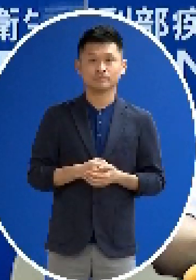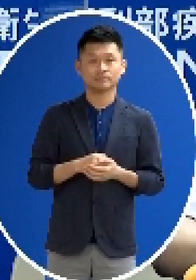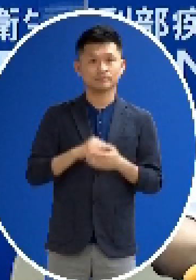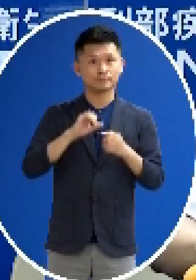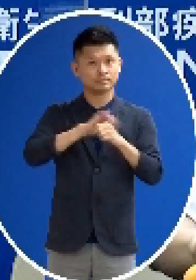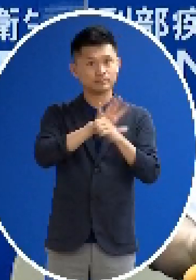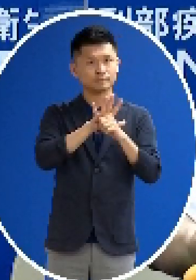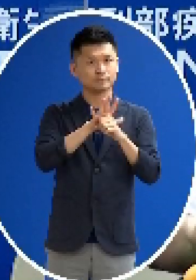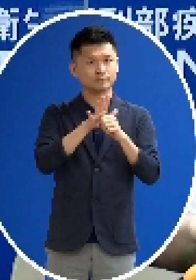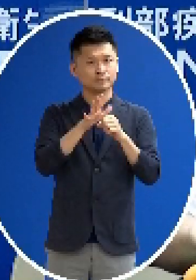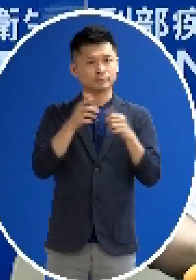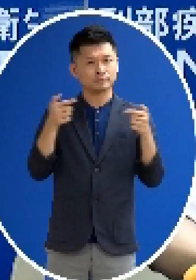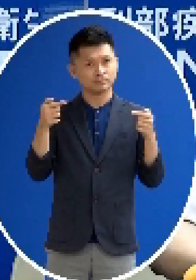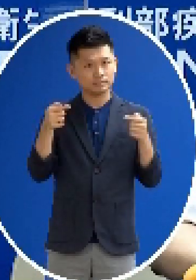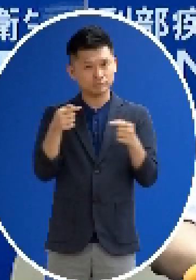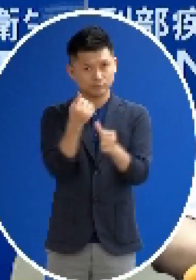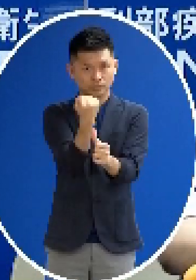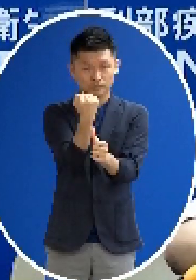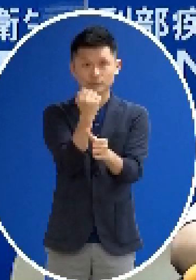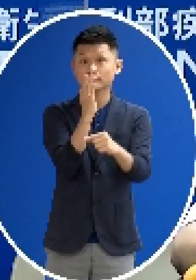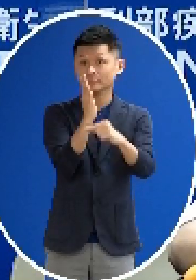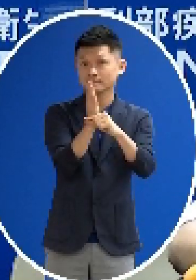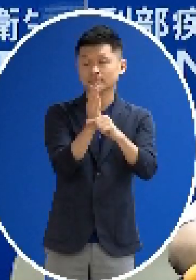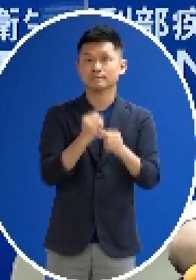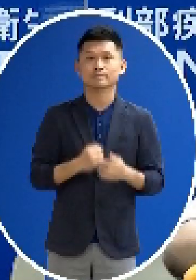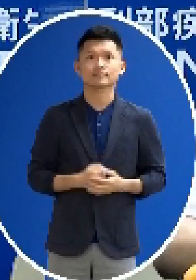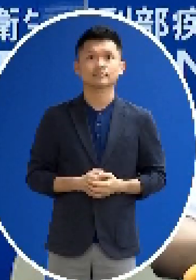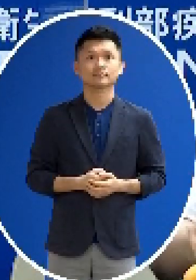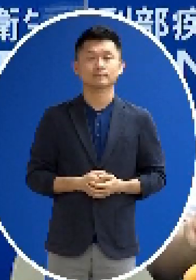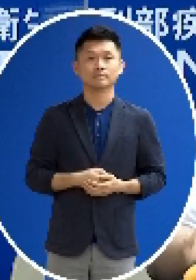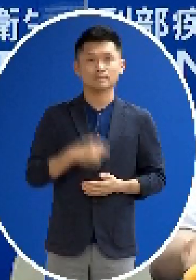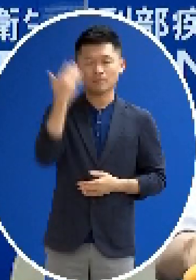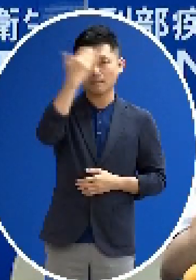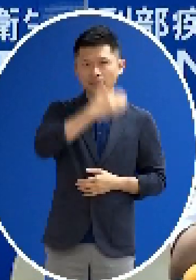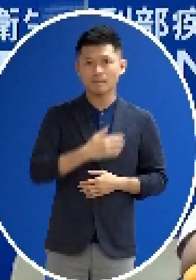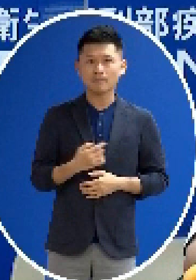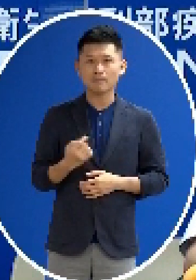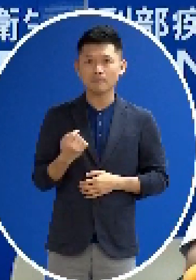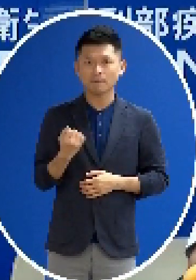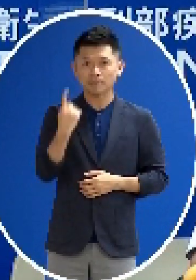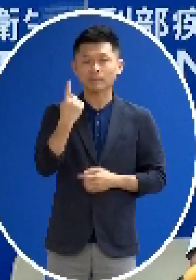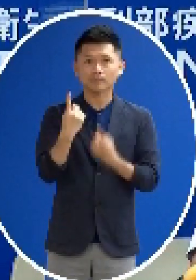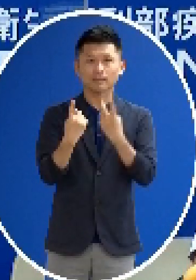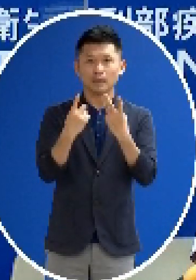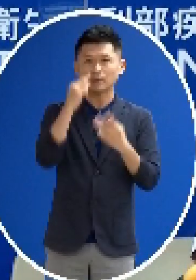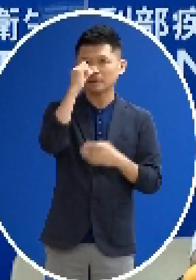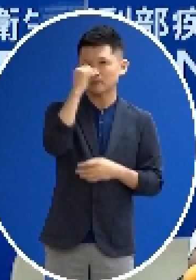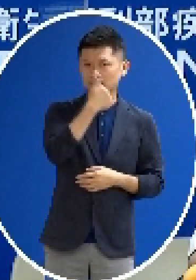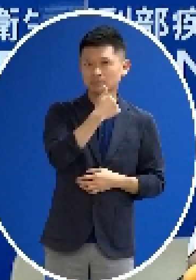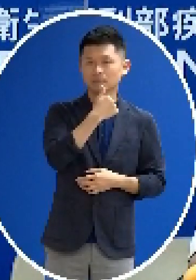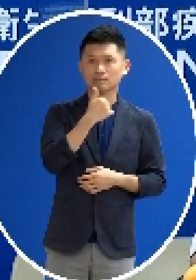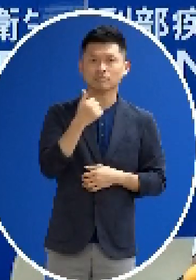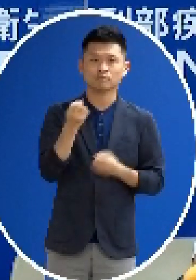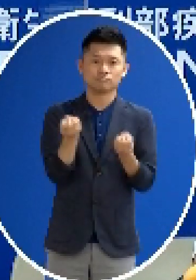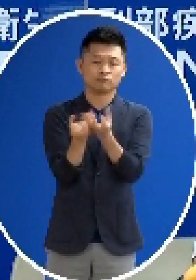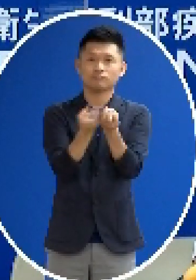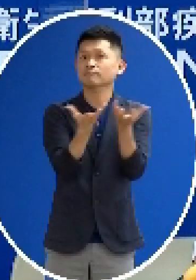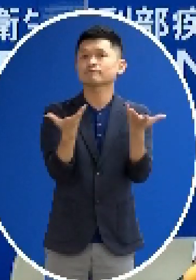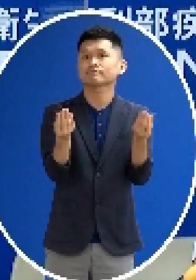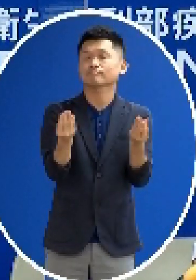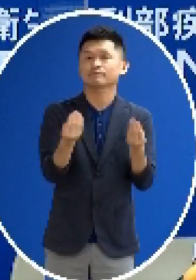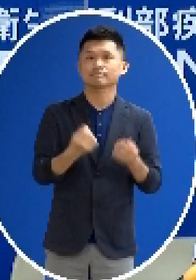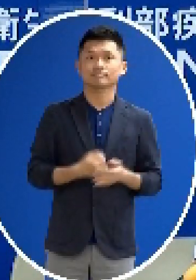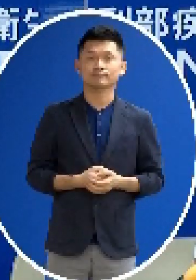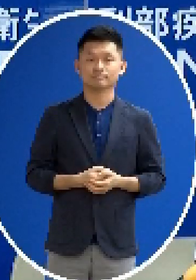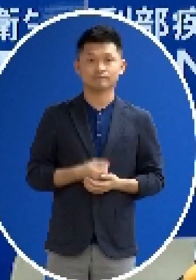现在是还在可控的范围之内，啊，那也没有突发的哈相关的一些特别的哈事件。好，